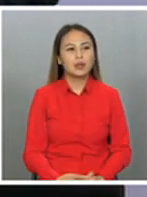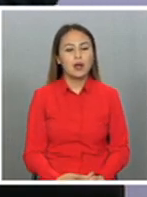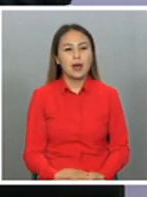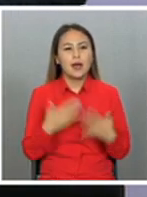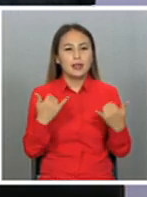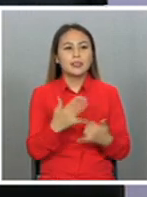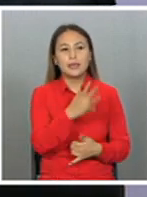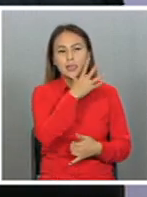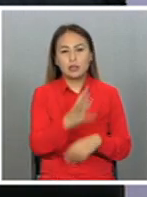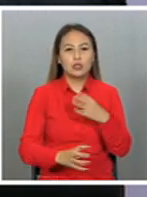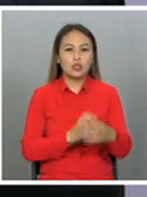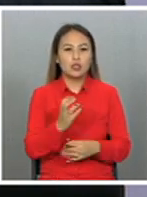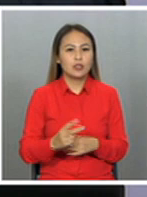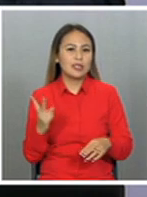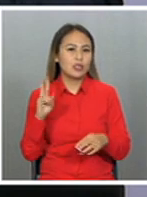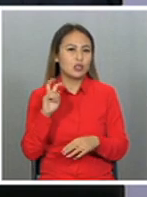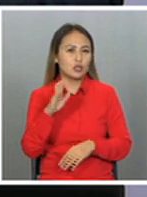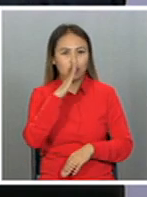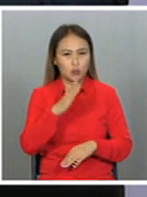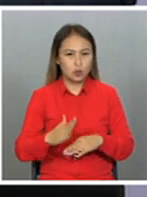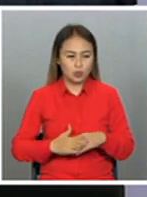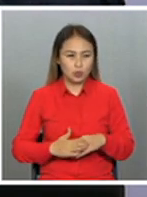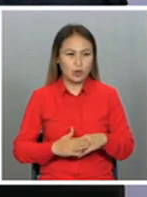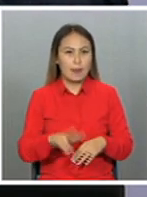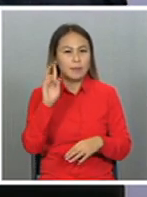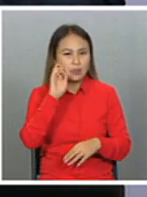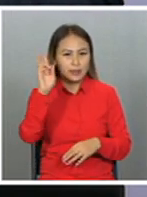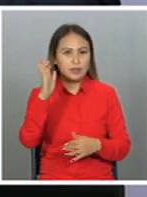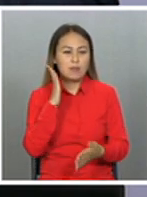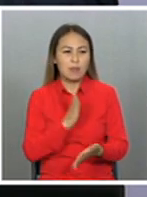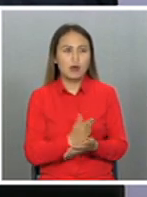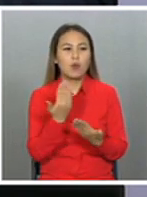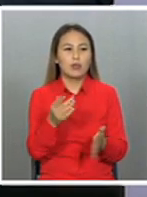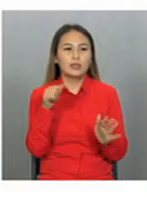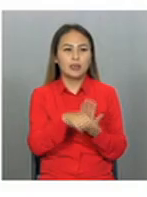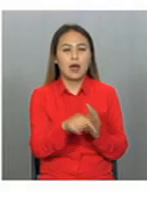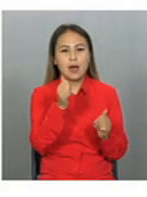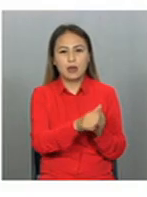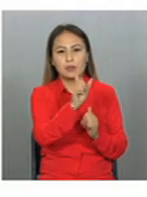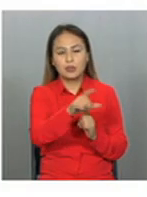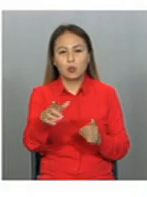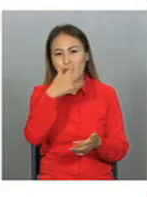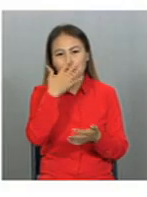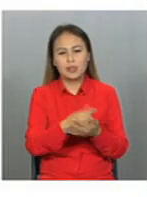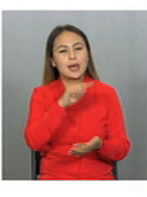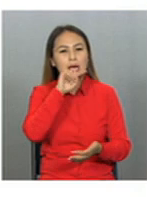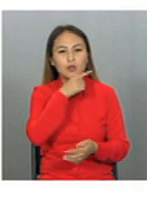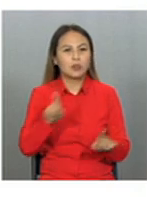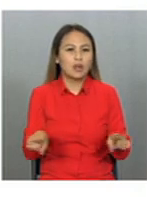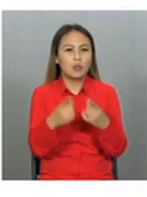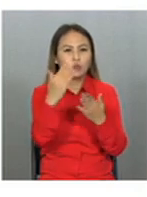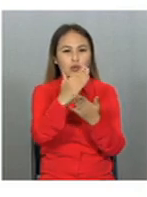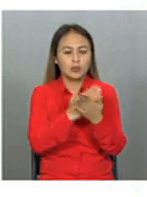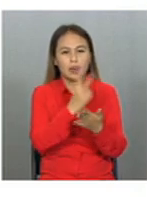Қазіргі кезде дүниежүзінде 200-ге жуық мемлекеттер бар. Олардың әрбірінің өзінің экономикалық даму